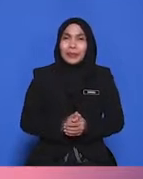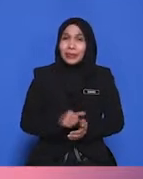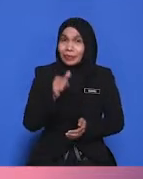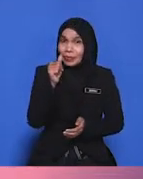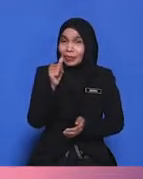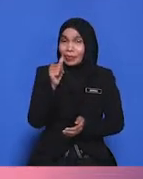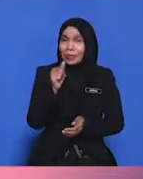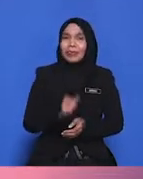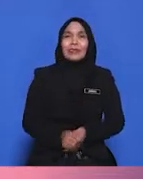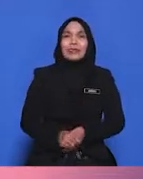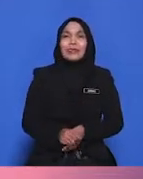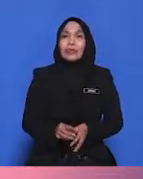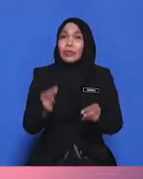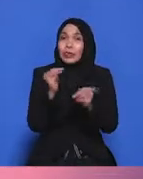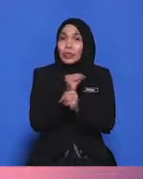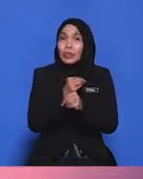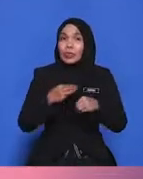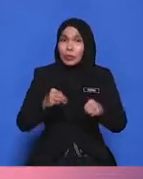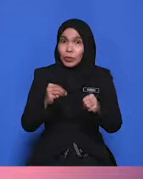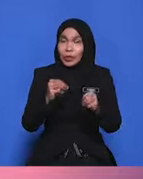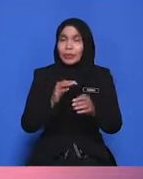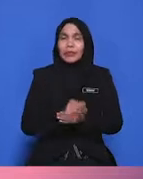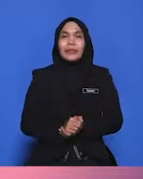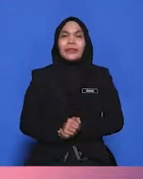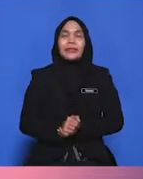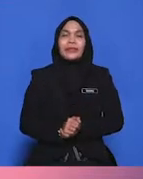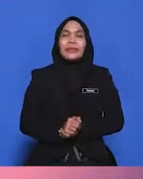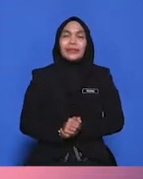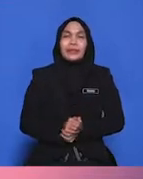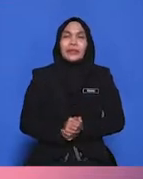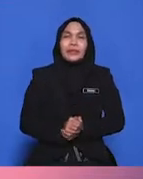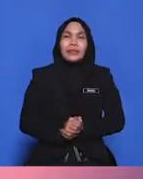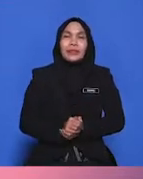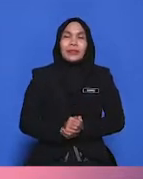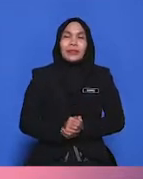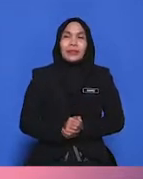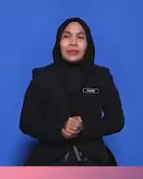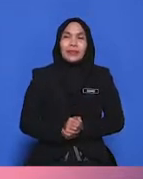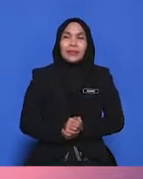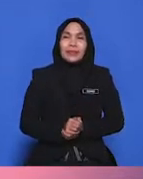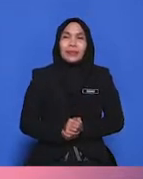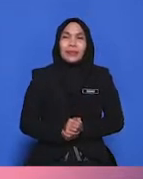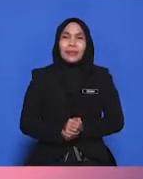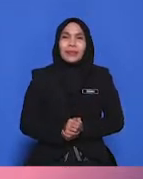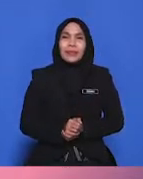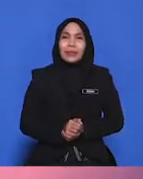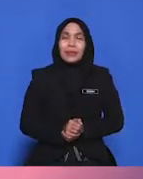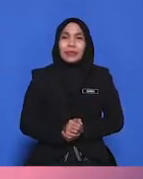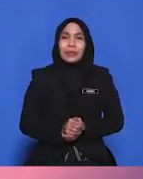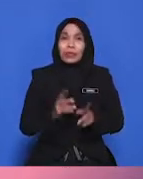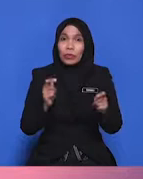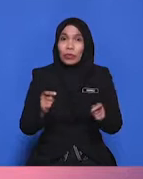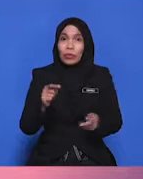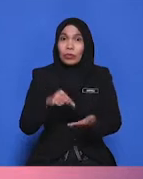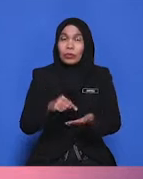A. Matematik moden. As-Sayyid Jamaluddin Al-Afghani memang sangat suka merantau